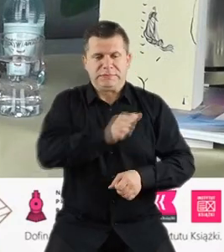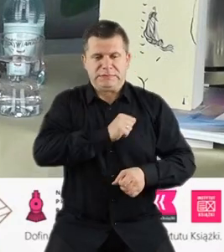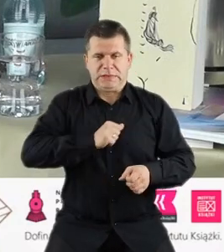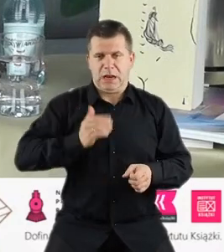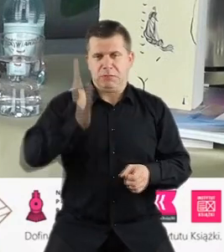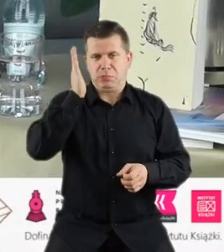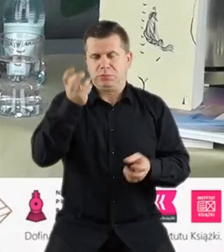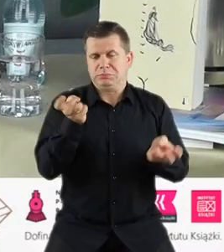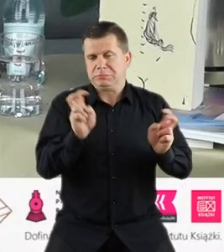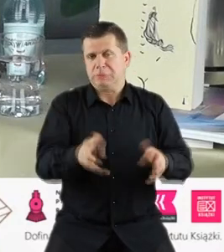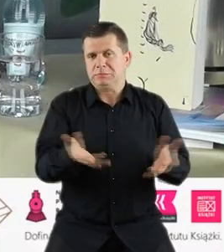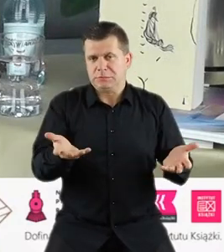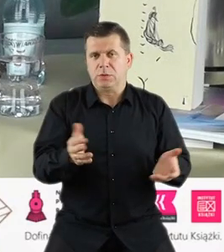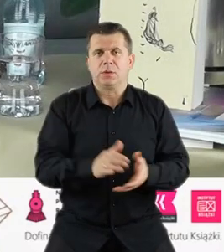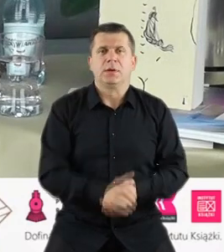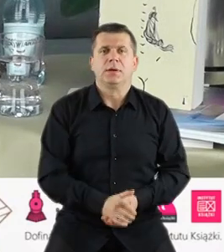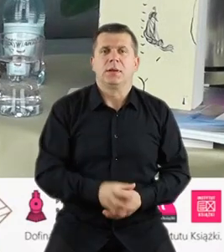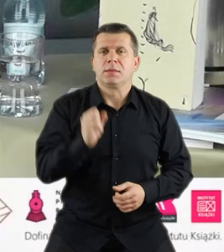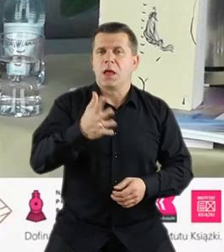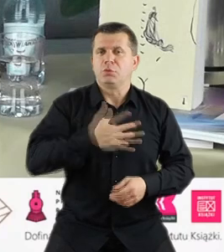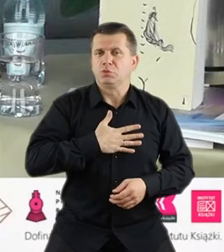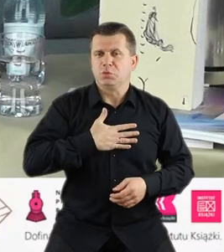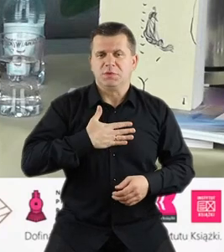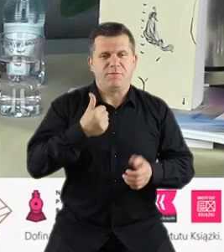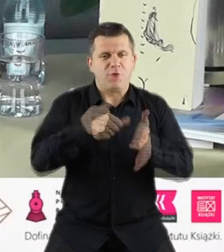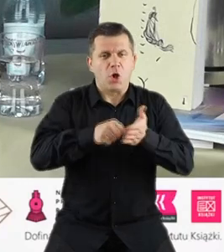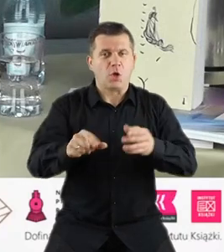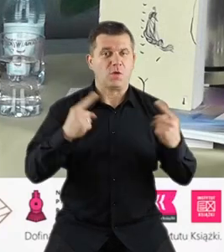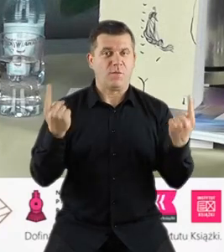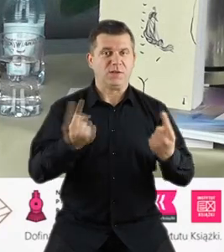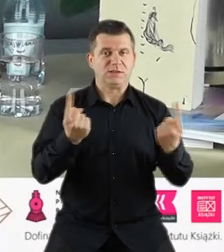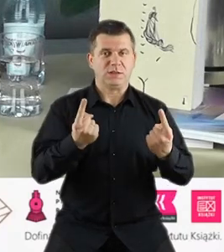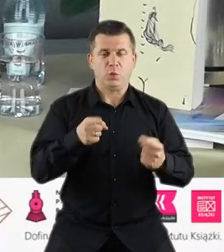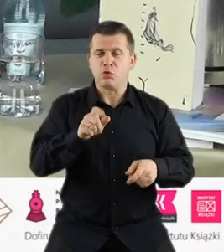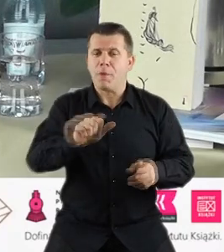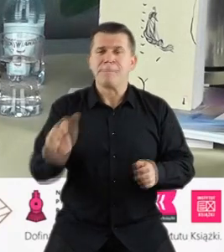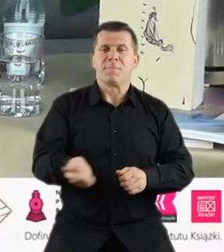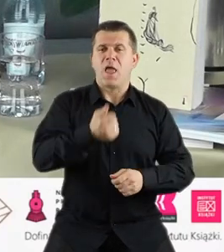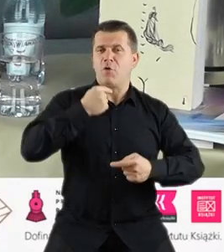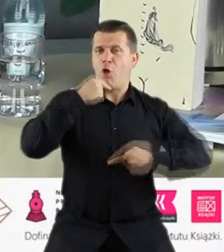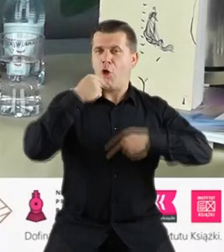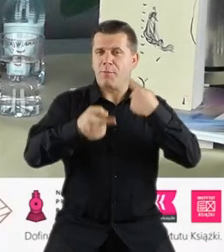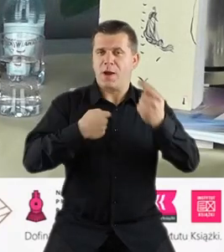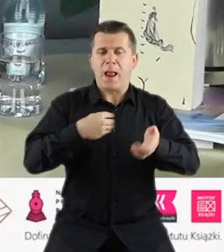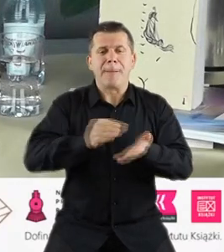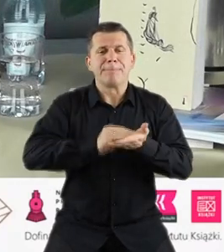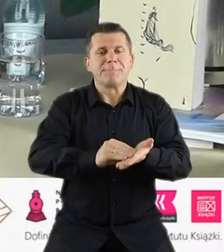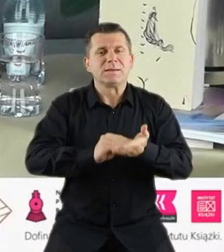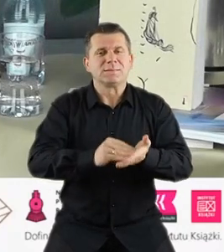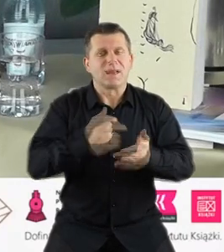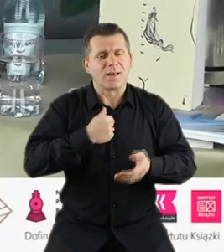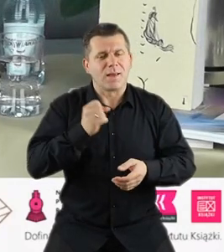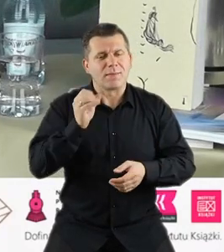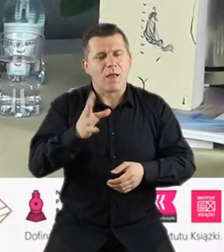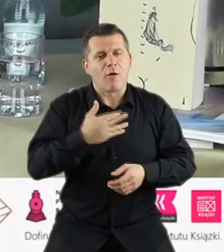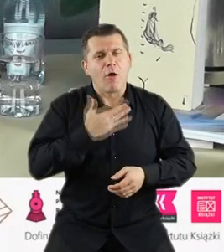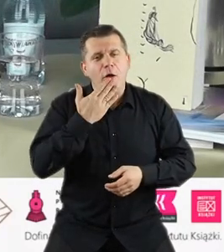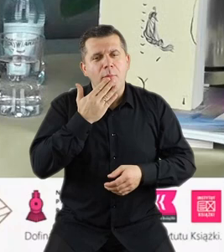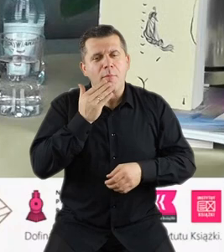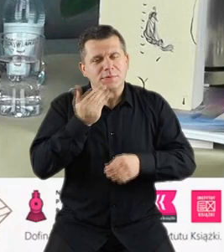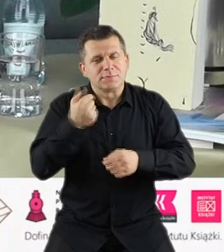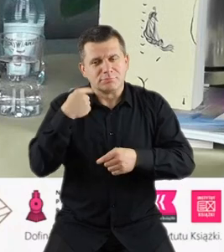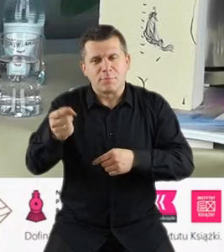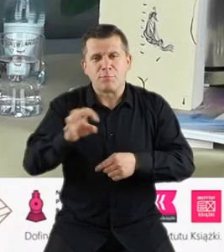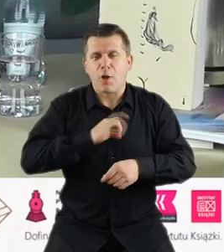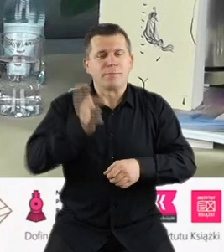zrodził później. Tak, to była taka niezwykła sytuacja, ponieważ to pierwsze opowiadanie pisałam dlatego, że obiecałam